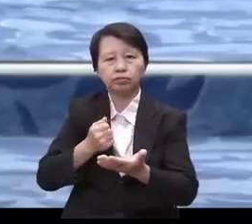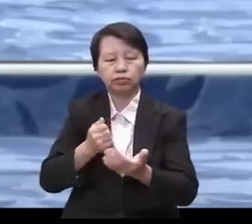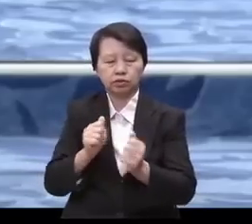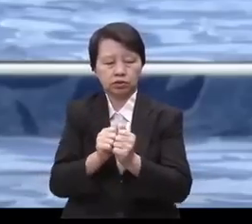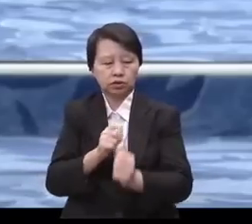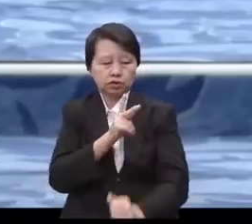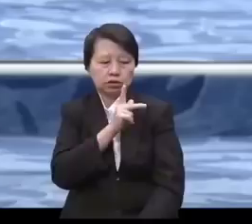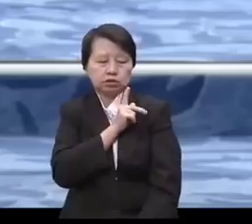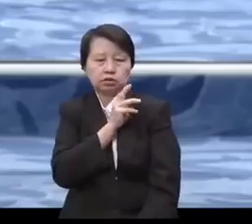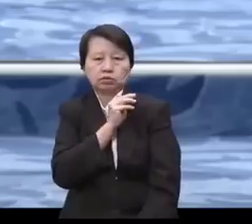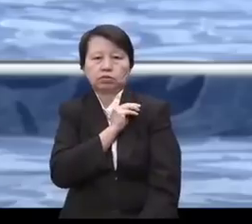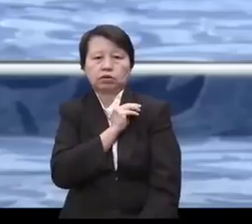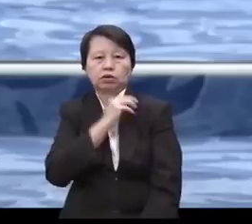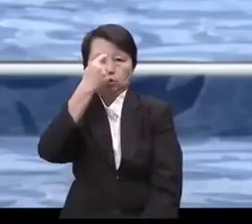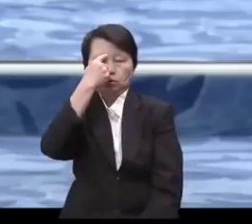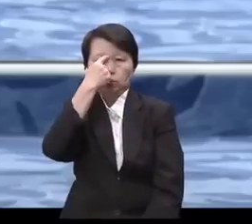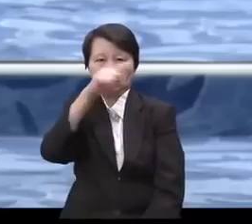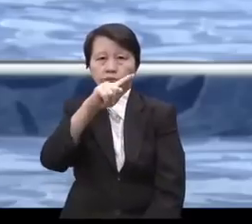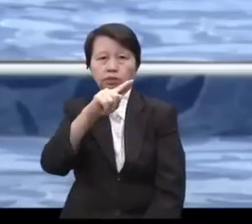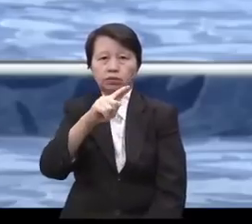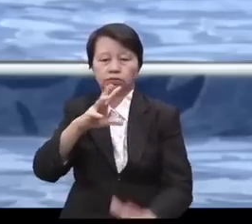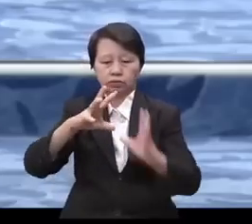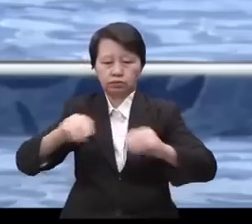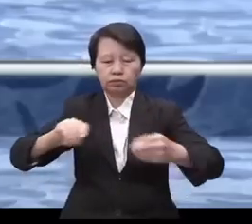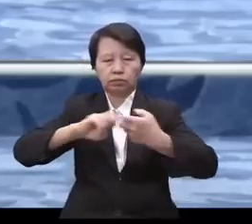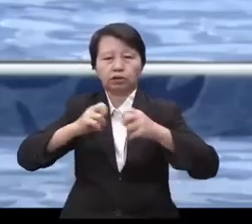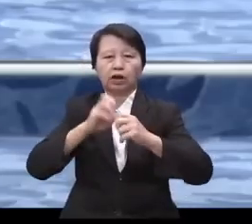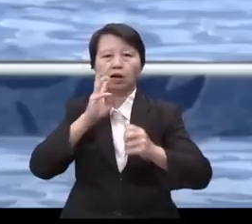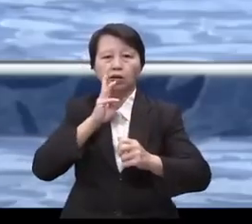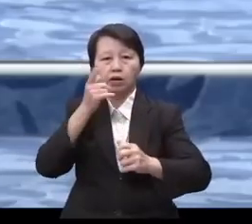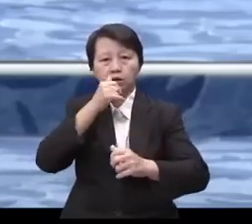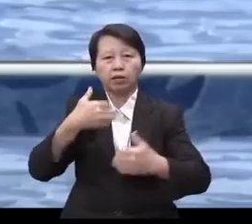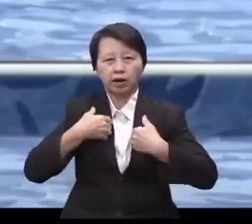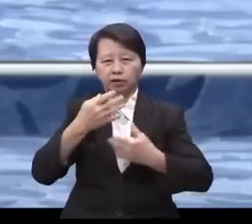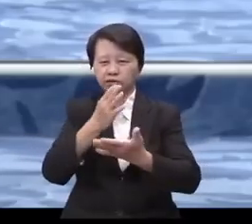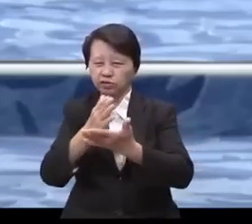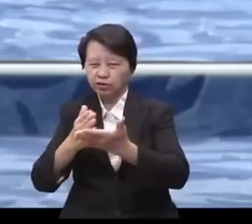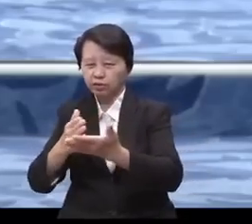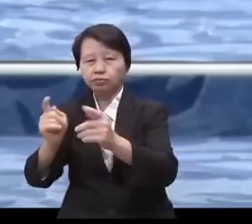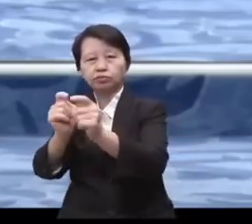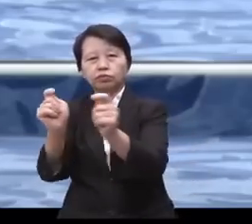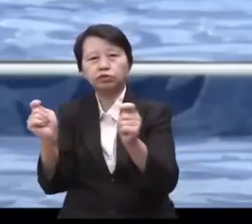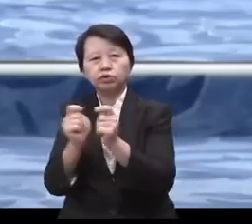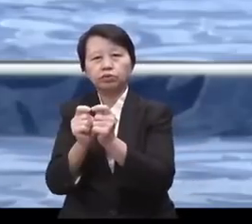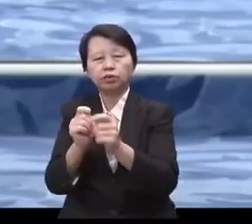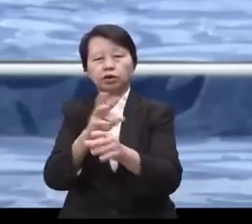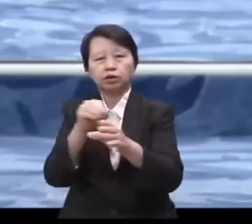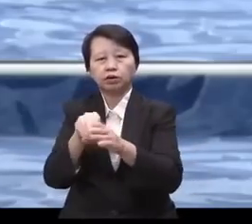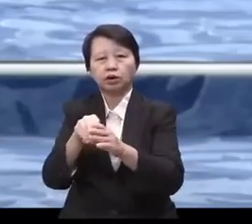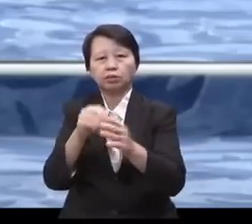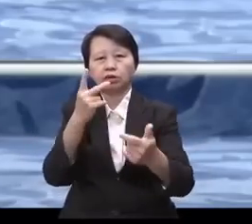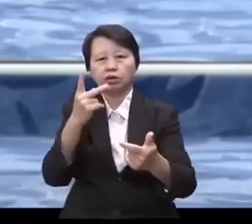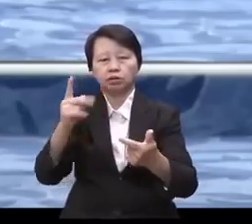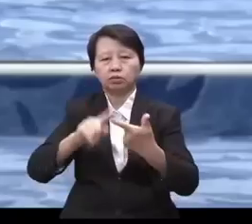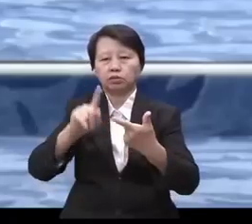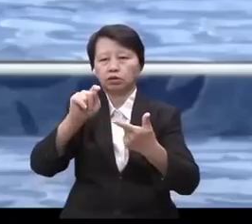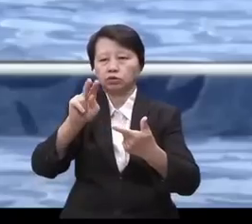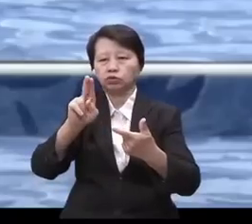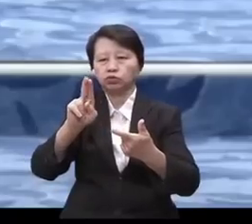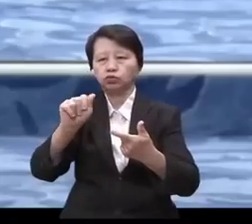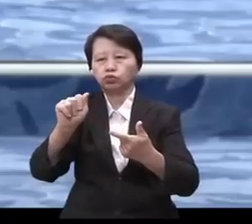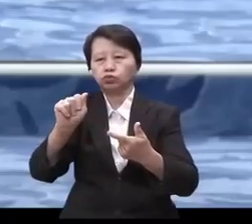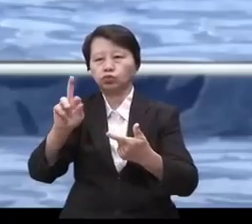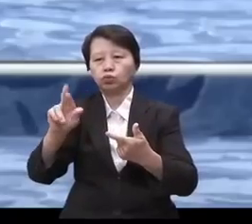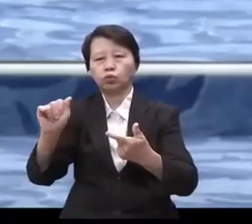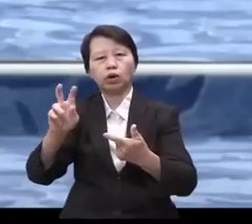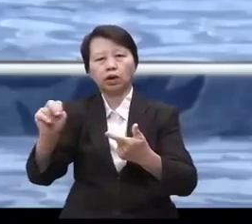Menteri untuk menangani masalah ini, kerana di beberapa tempat ya, termasuk Kota Kinabalu, Tuaran dan lain-lain,